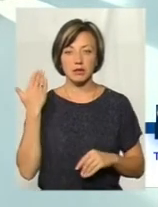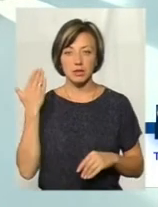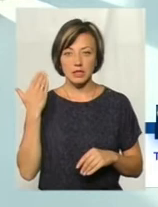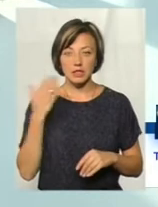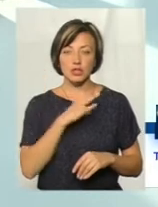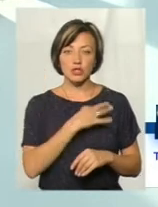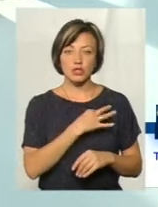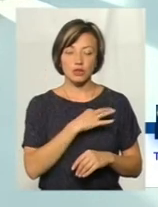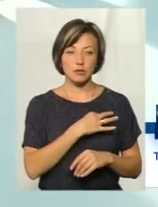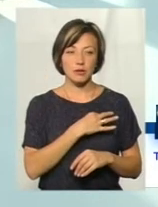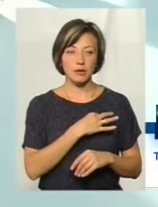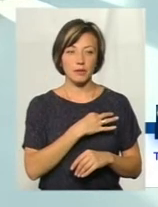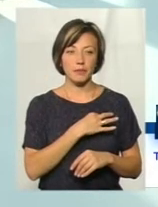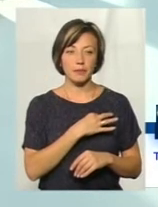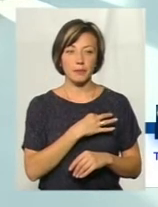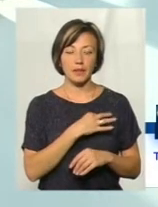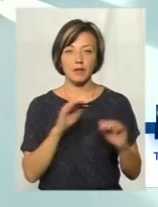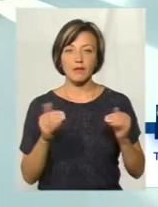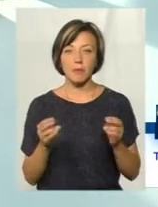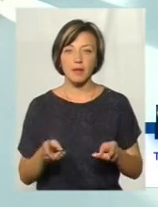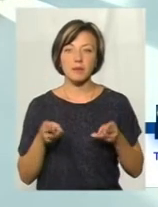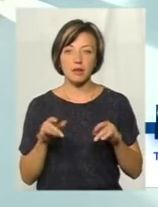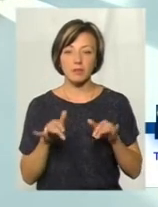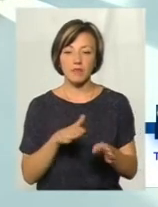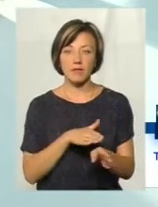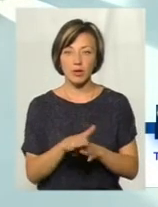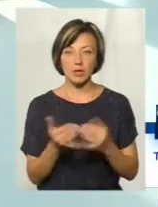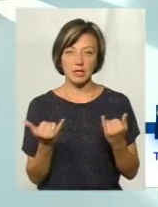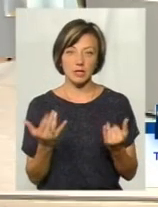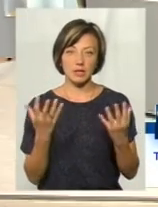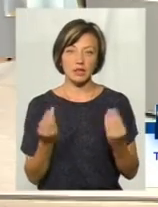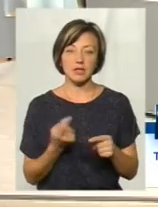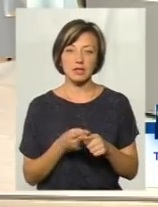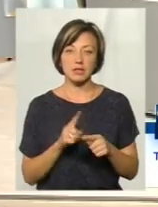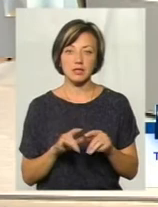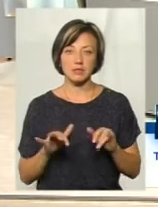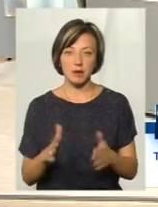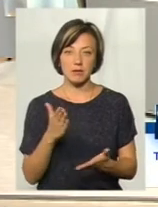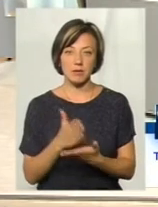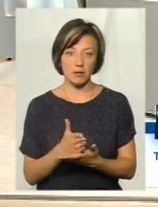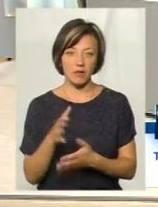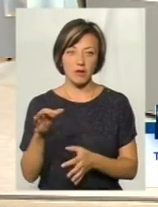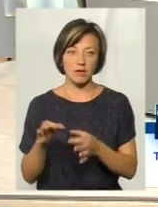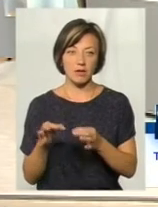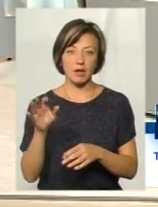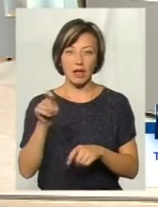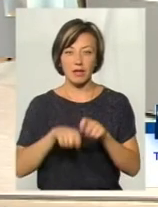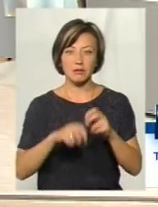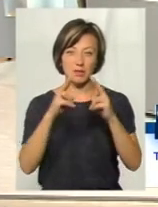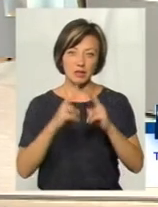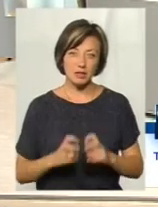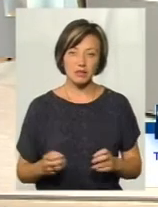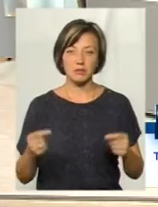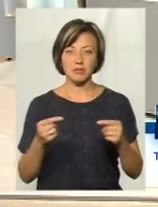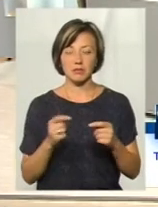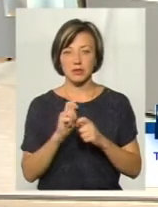зі слідчими в рамках кримінального провадження, виконали, а на даний час провадження... Тобто справа перебуває в суді, так? Там експертизи відповідні призначаються,